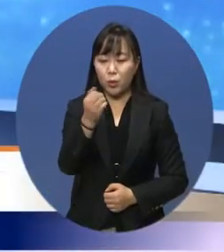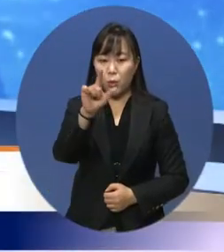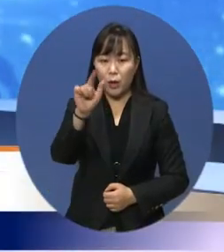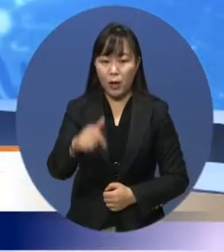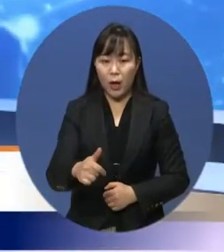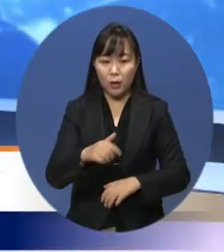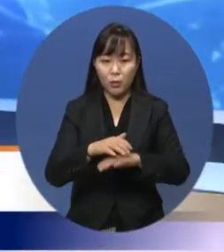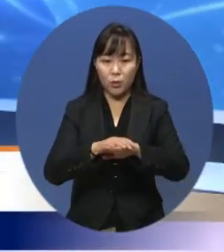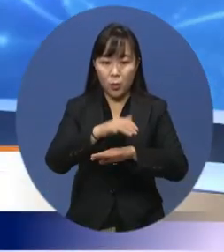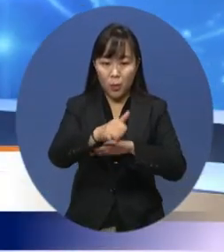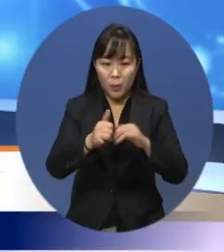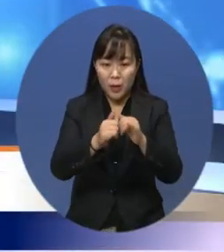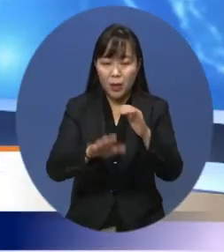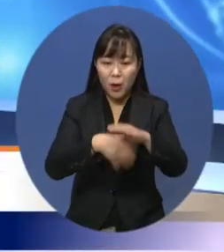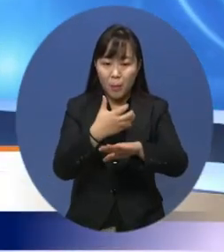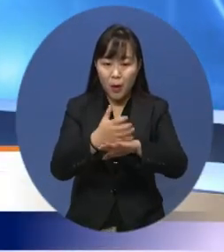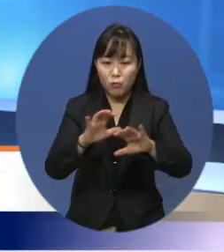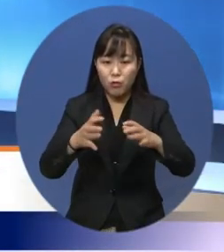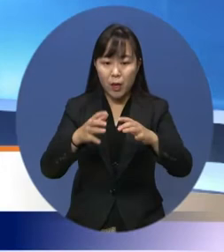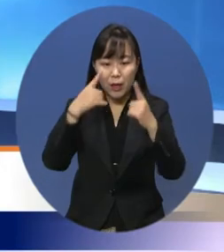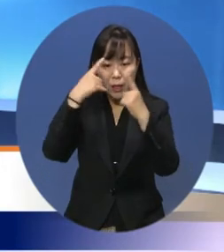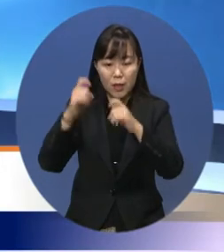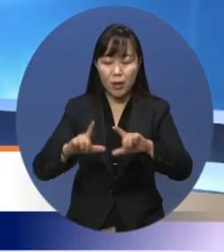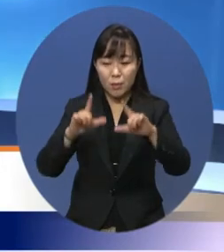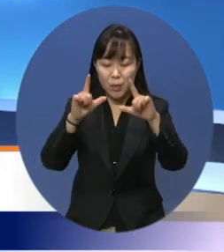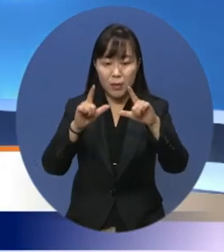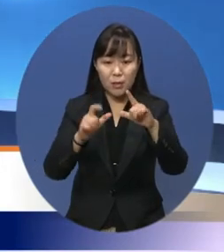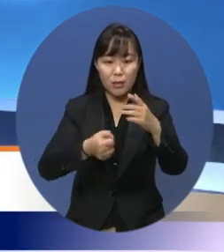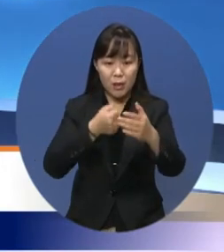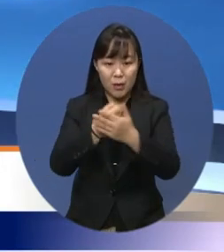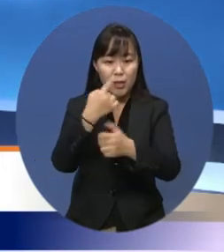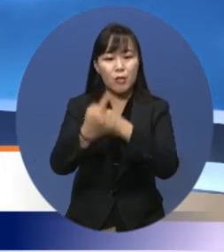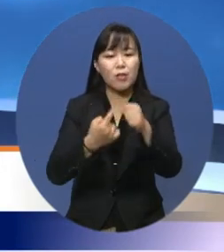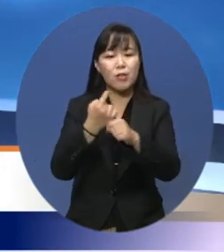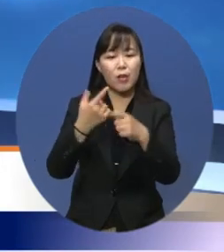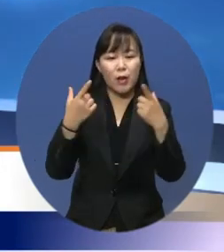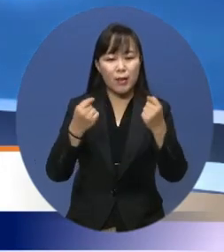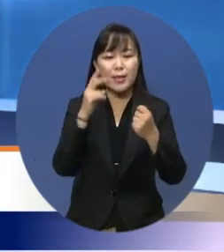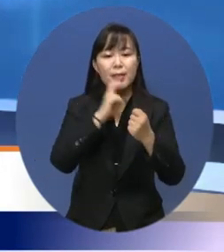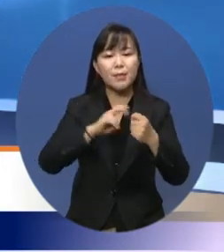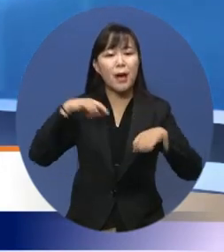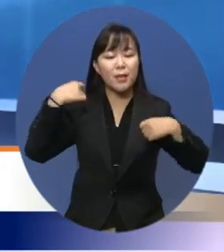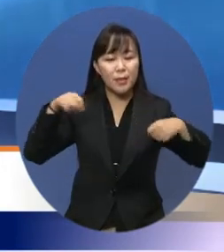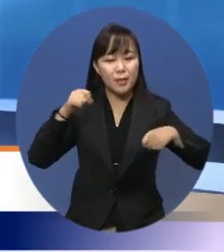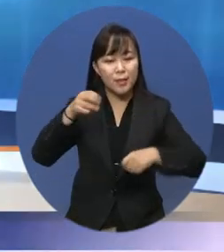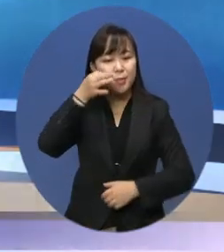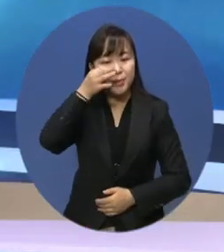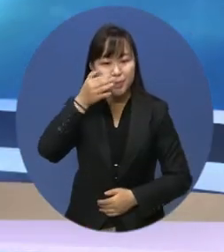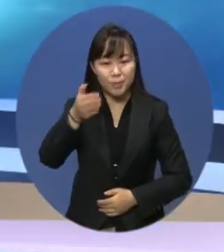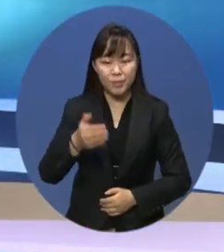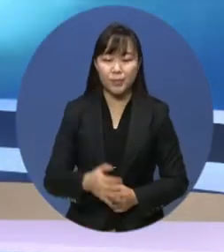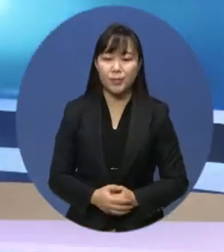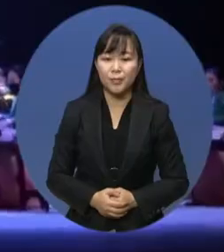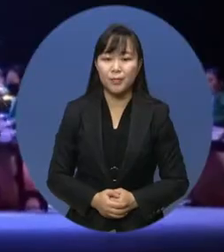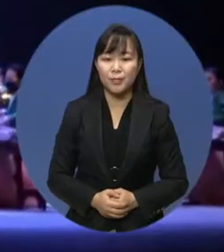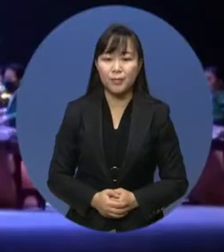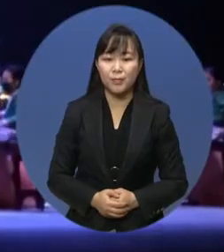동학농민혁명 국가기념일 제정 1주년을 맞아 동학정신을 담은 음악극이 선보였습니다.